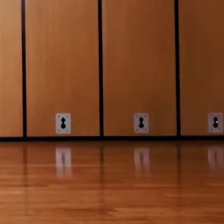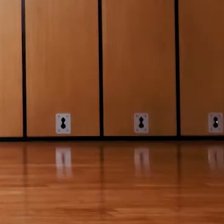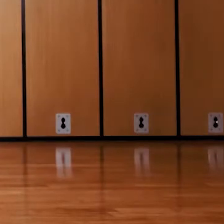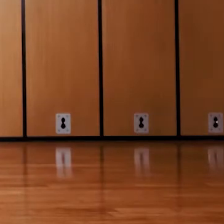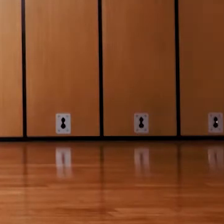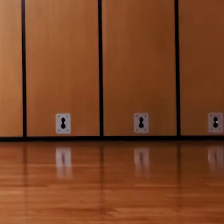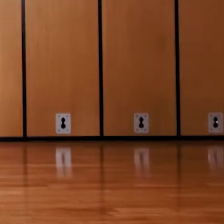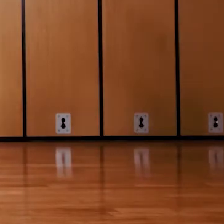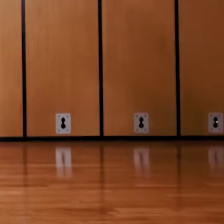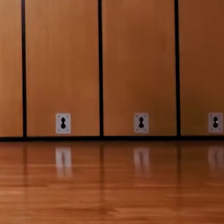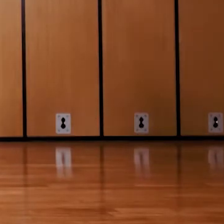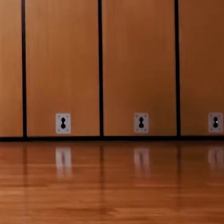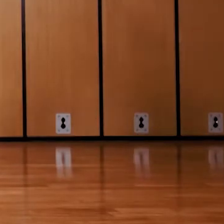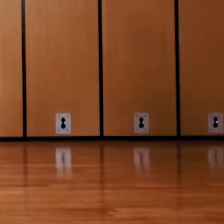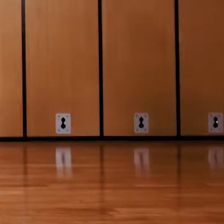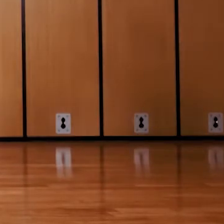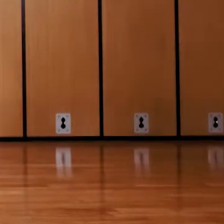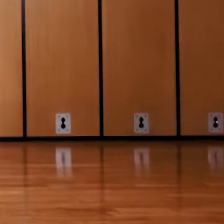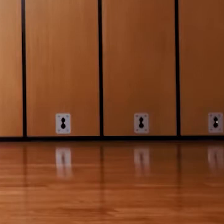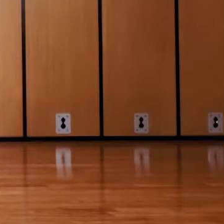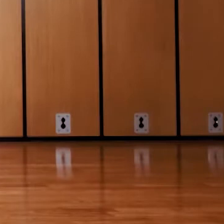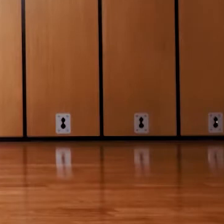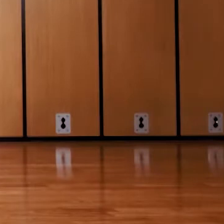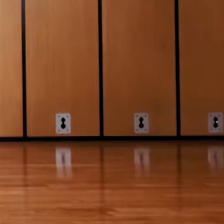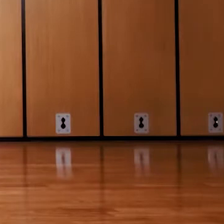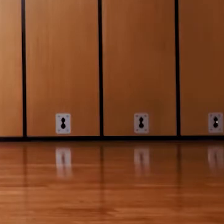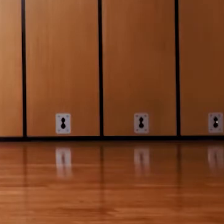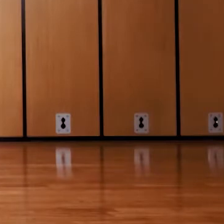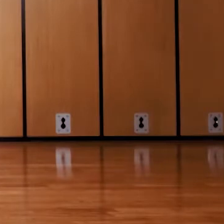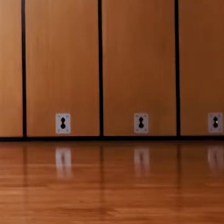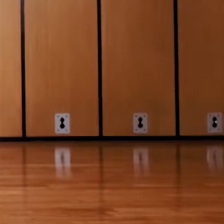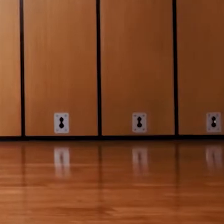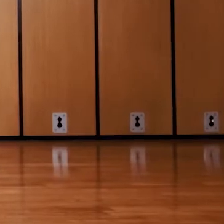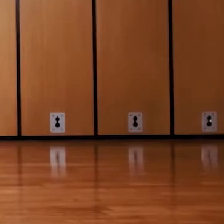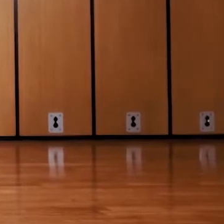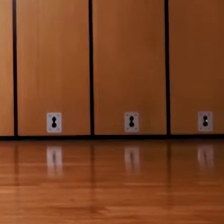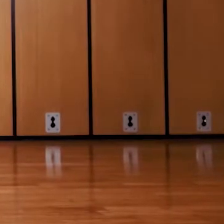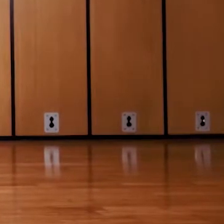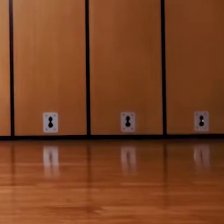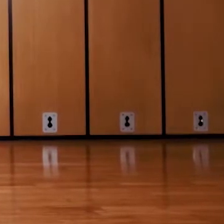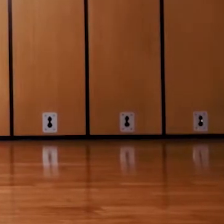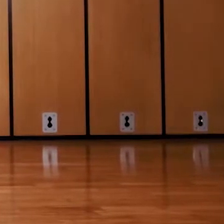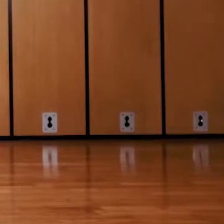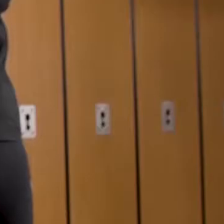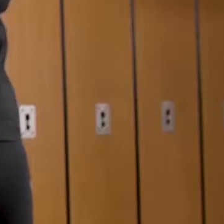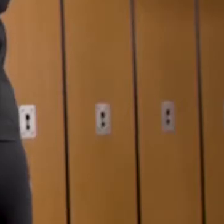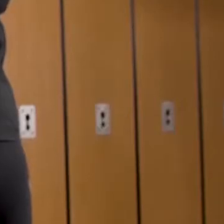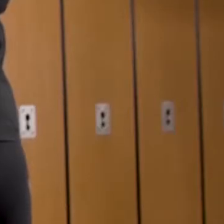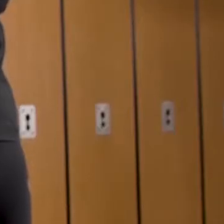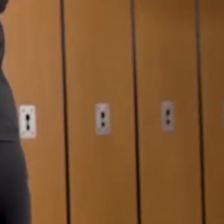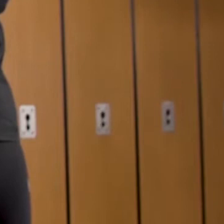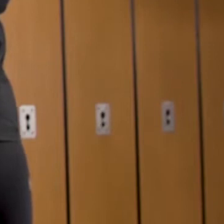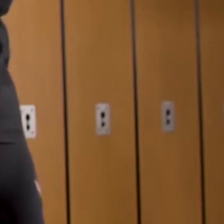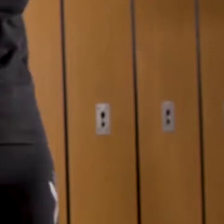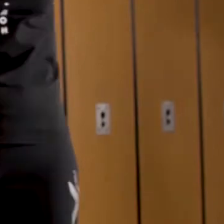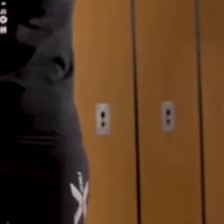Вытягиваем вперед, разгибаем в локтях, разводим лопатки и делаем небольшое скругление спины. Вот такое, да? Вот чтобы